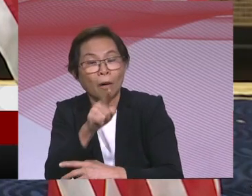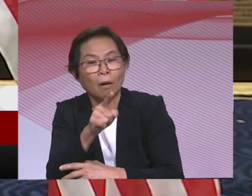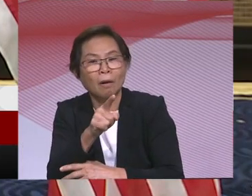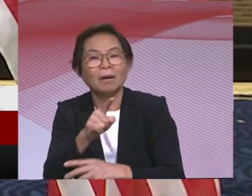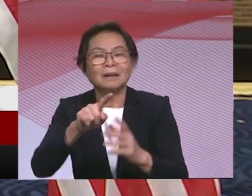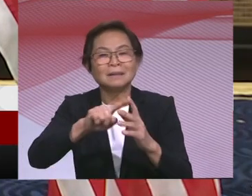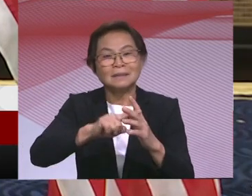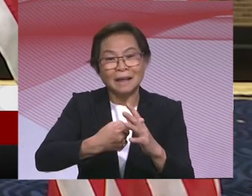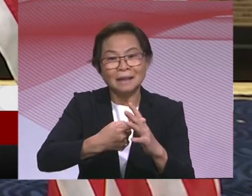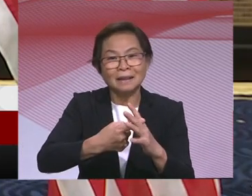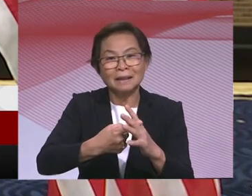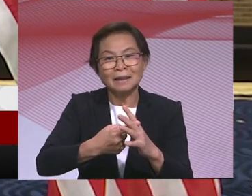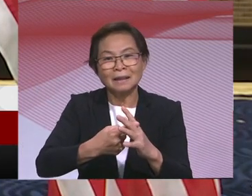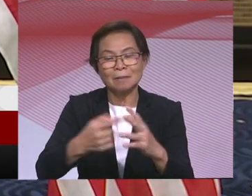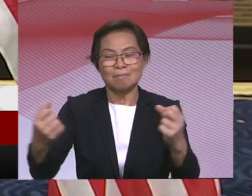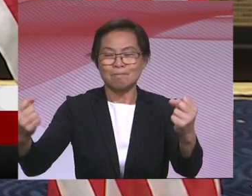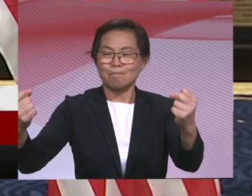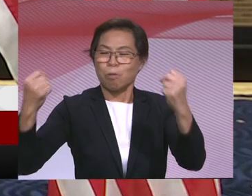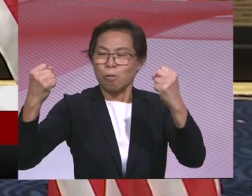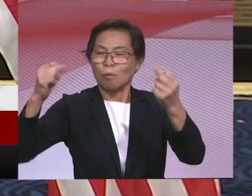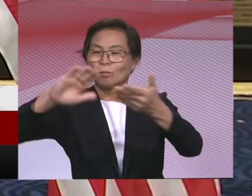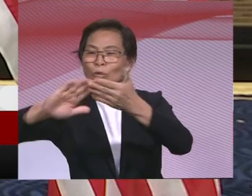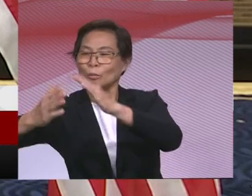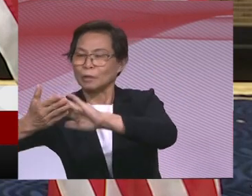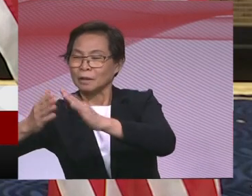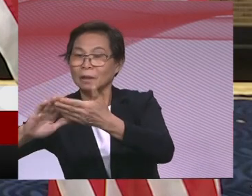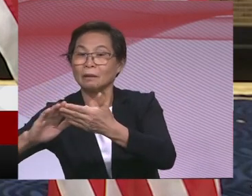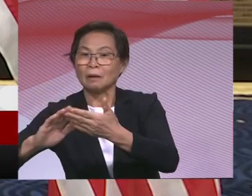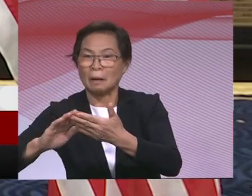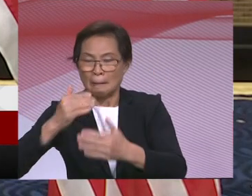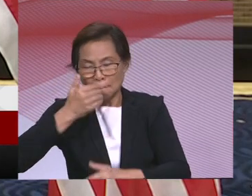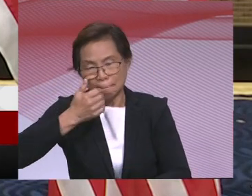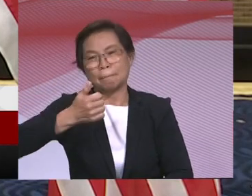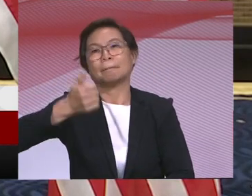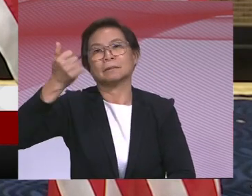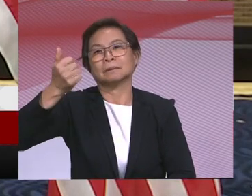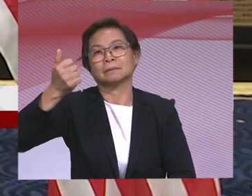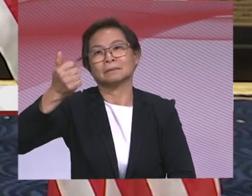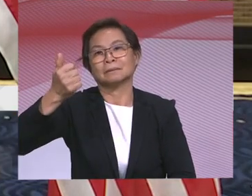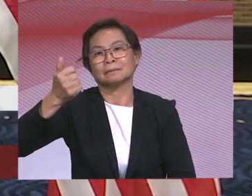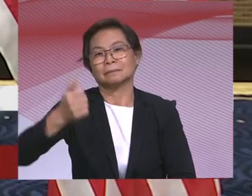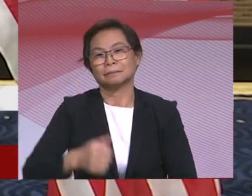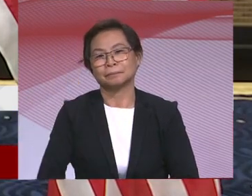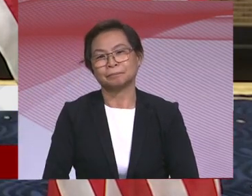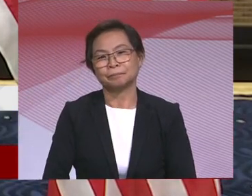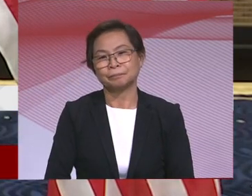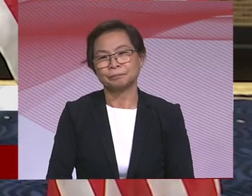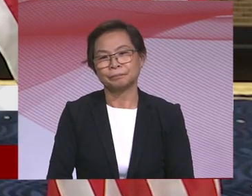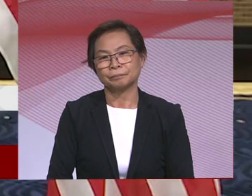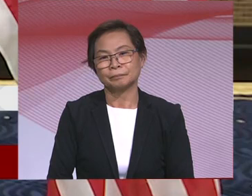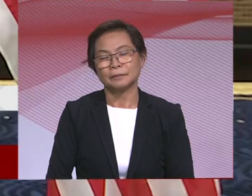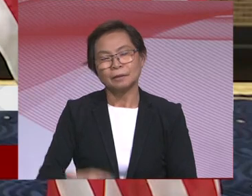pelaksanaan langkah pemerkosaan committee dengan lebih berkesan Neng Hai